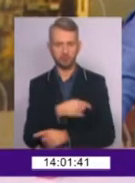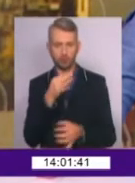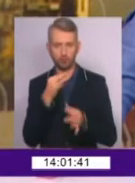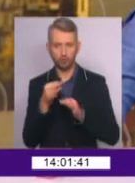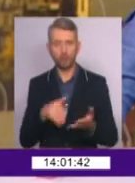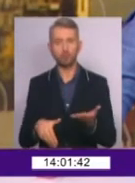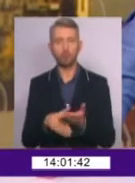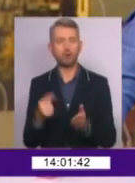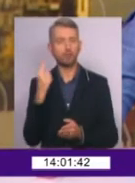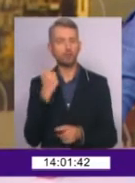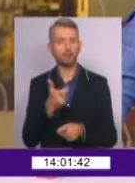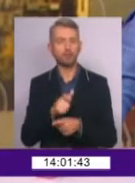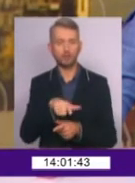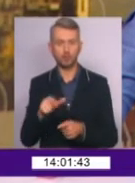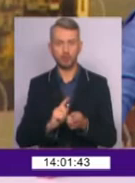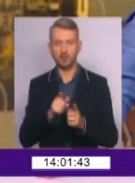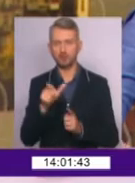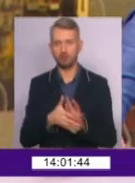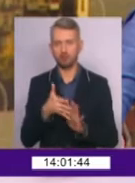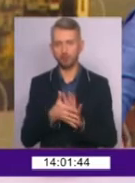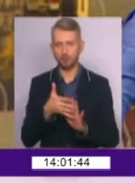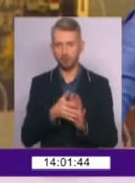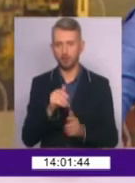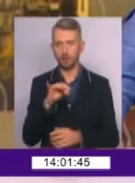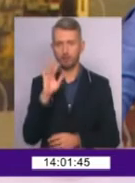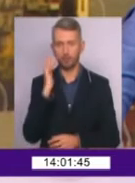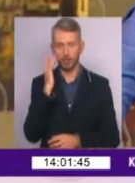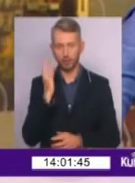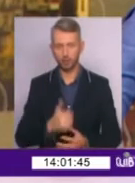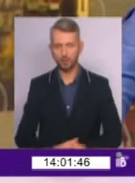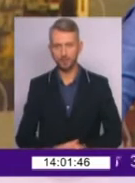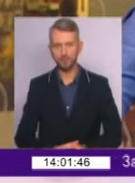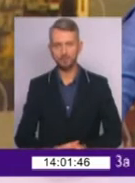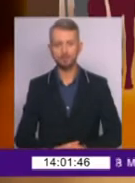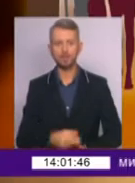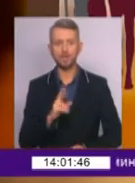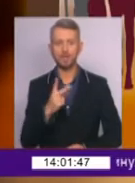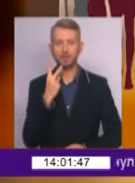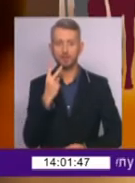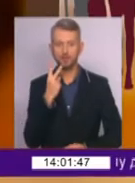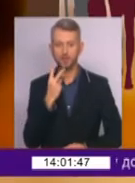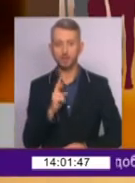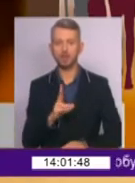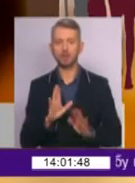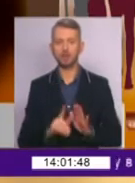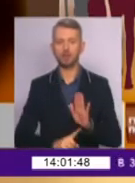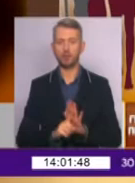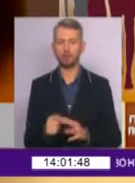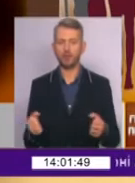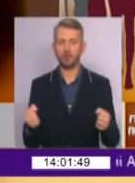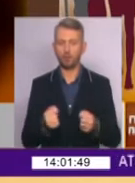людей перекладач жестової мови Ігор Бондаренко. Як завжди, як тільки починає